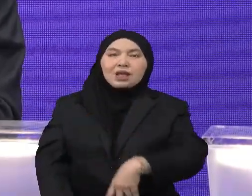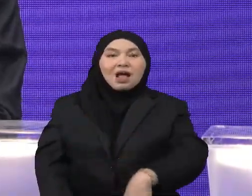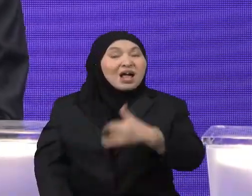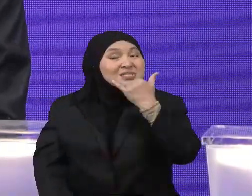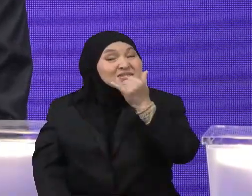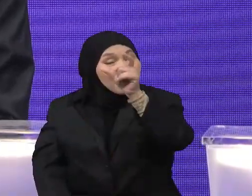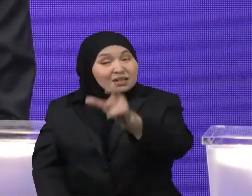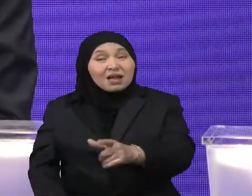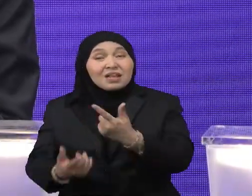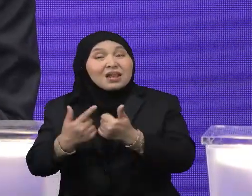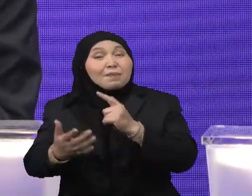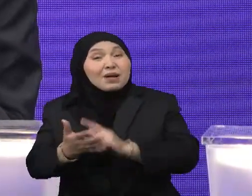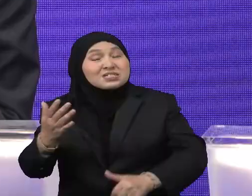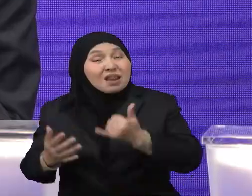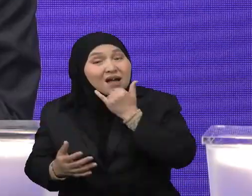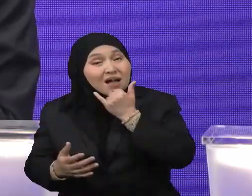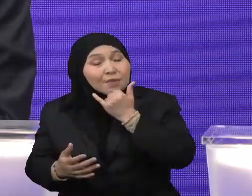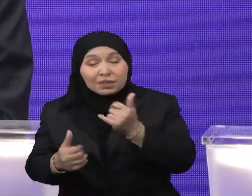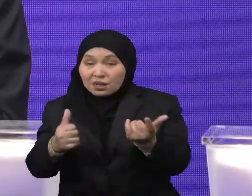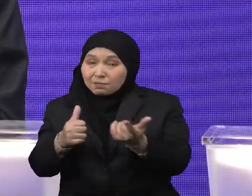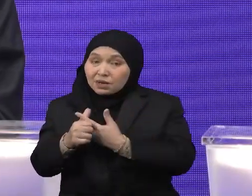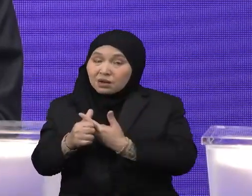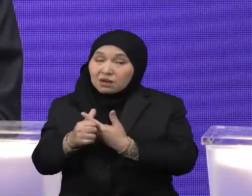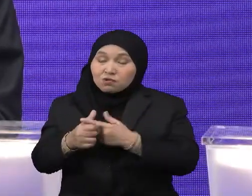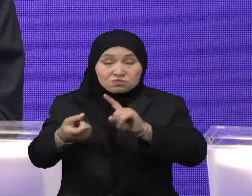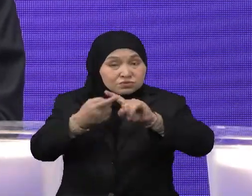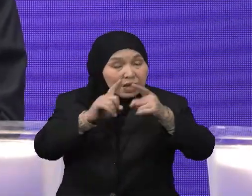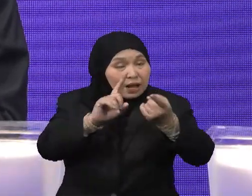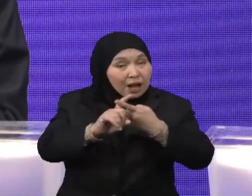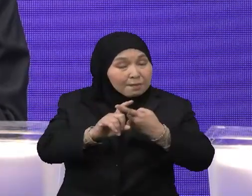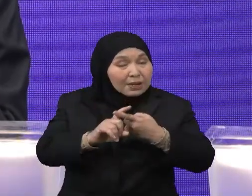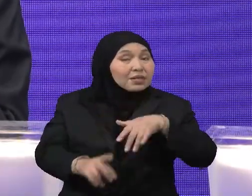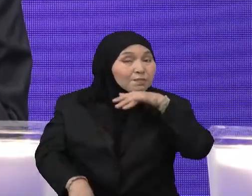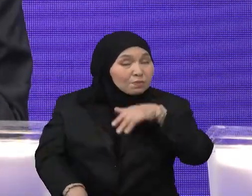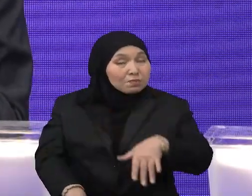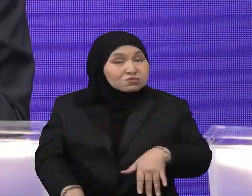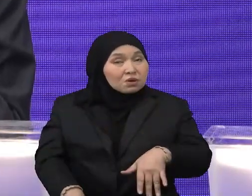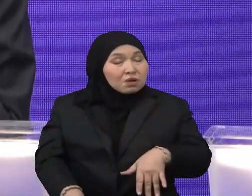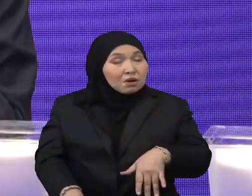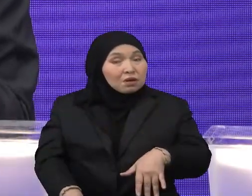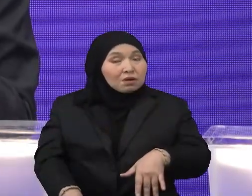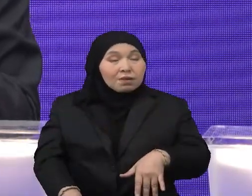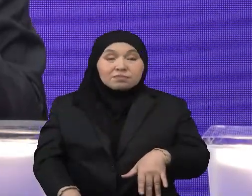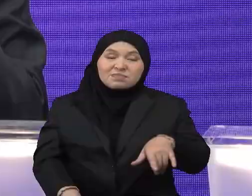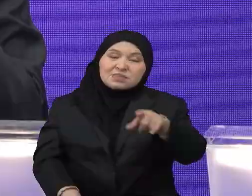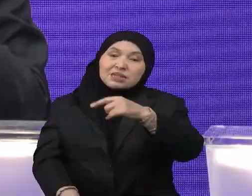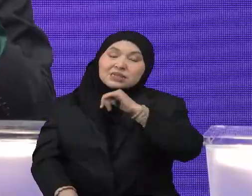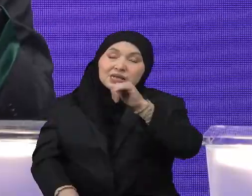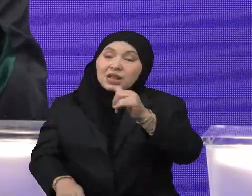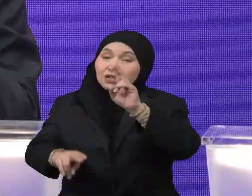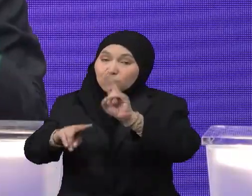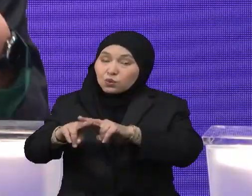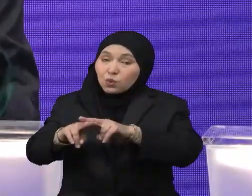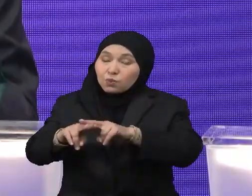kesalahan dari segi apa pertama sekali para sahabat nabi Shallallahu Alaihi Wasallam memiliki tidak duduk di